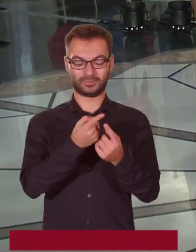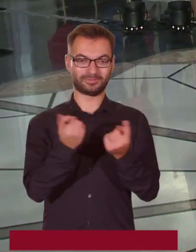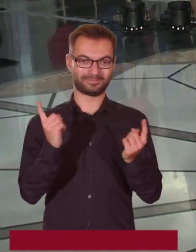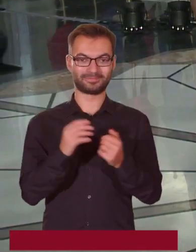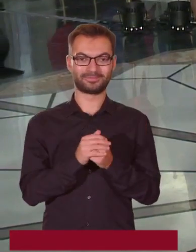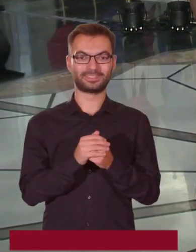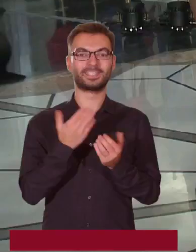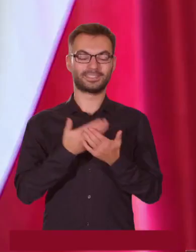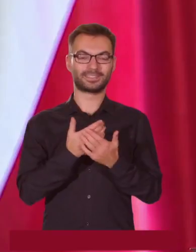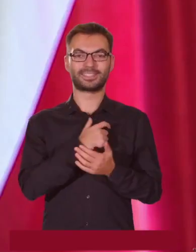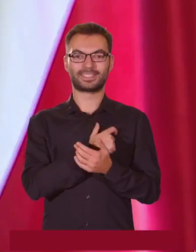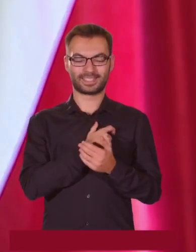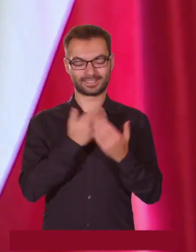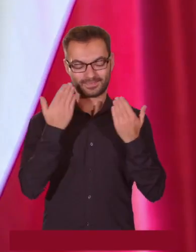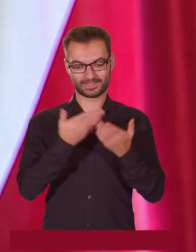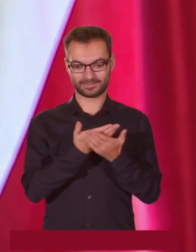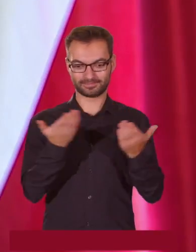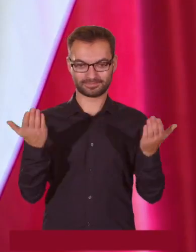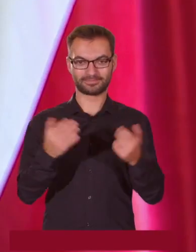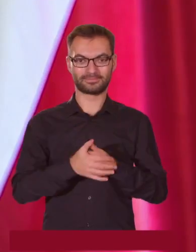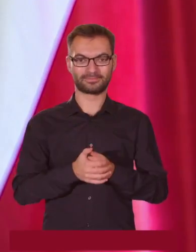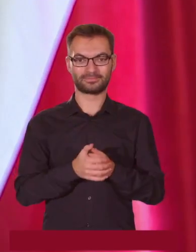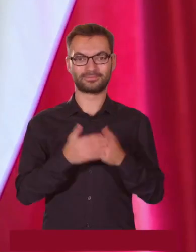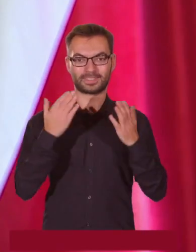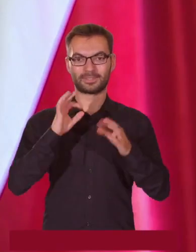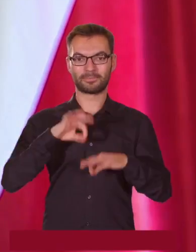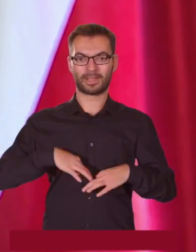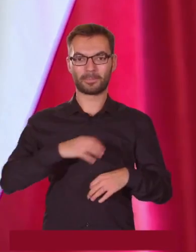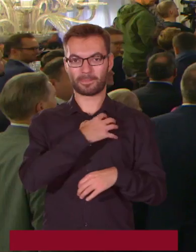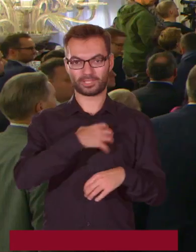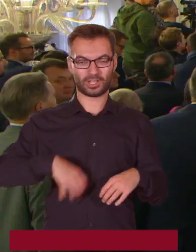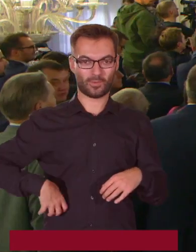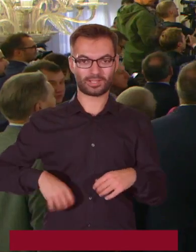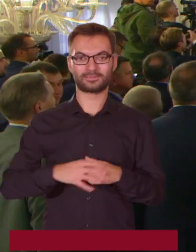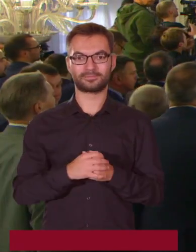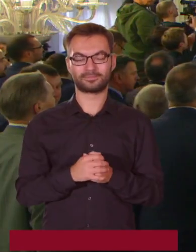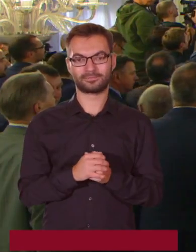bardziej serdecznie państwa witam. Witam panią marszałek.